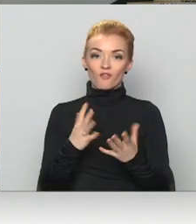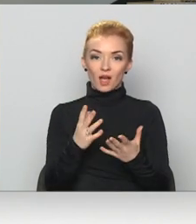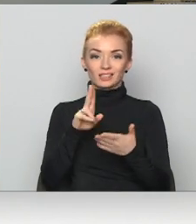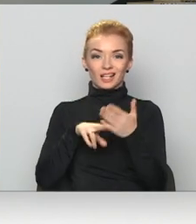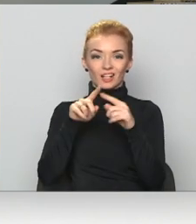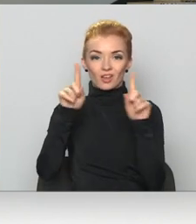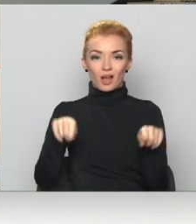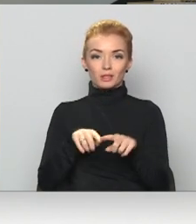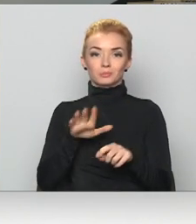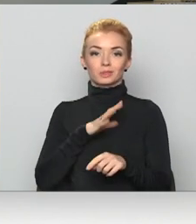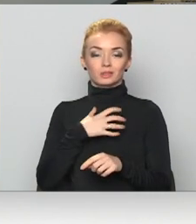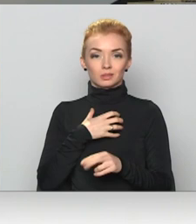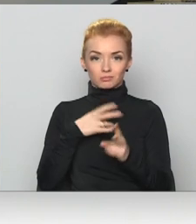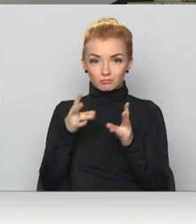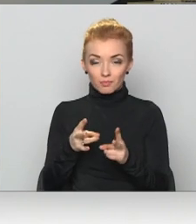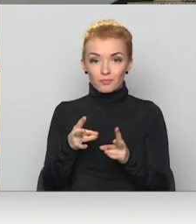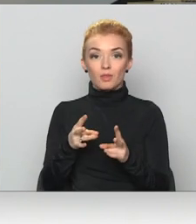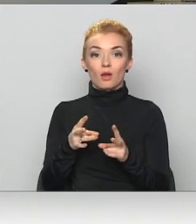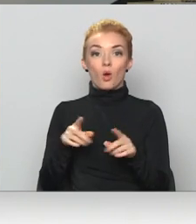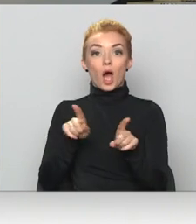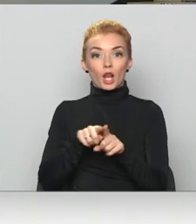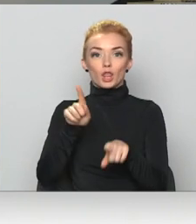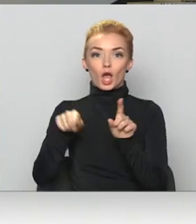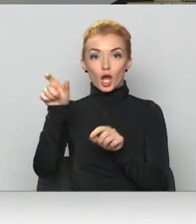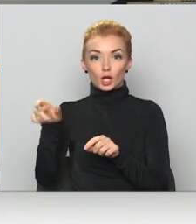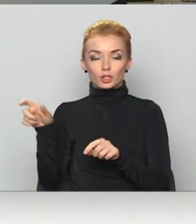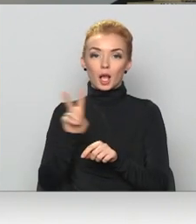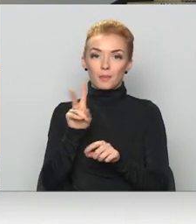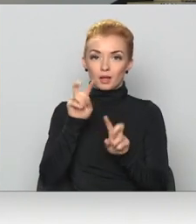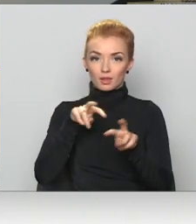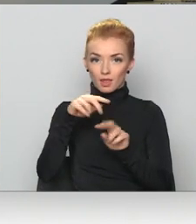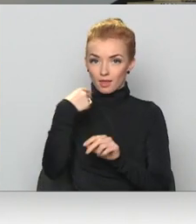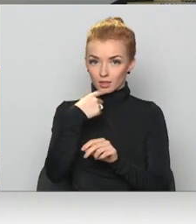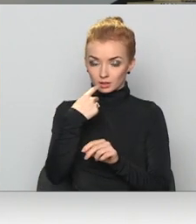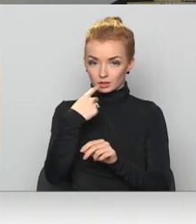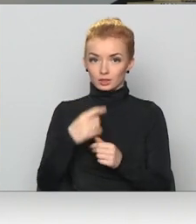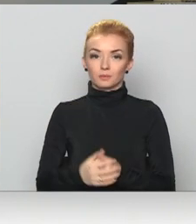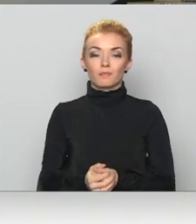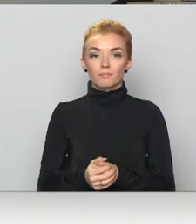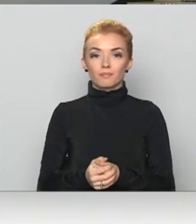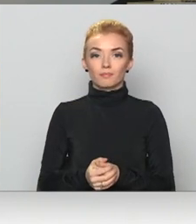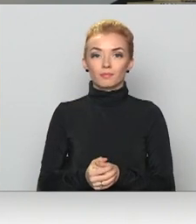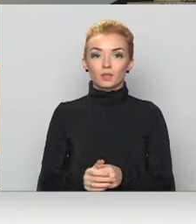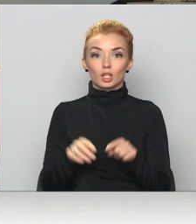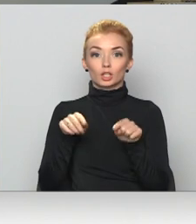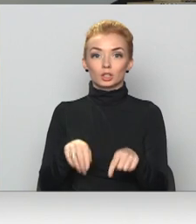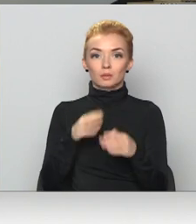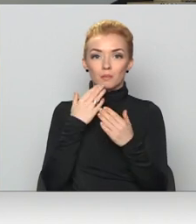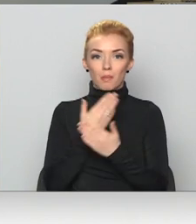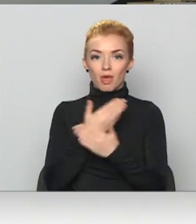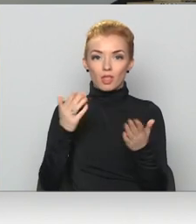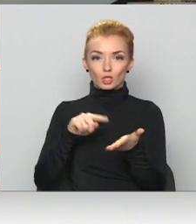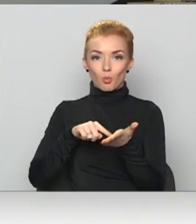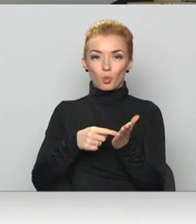pārslimojuši, un atsevišķos gadījumos tie, kas ir testēti pret COVID-19, tad šis pēdējais punkts,